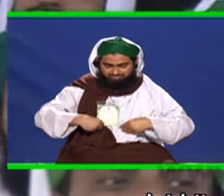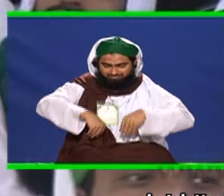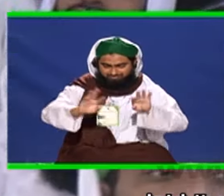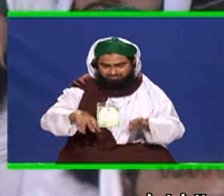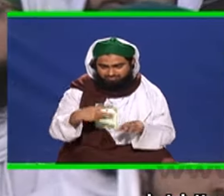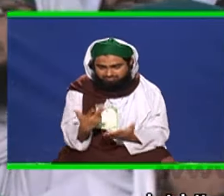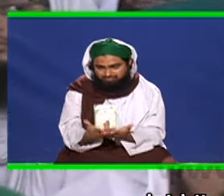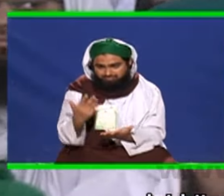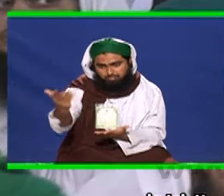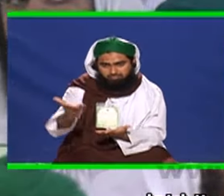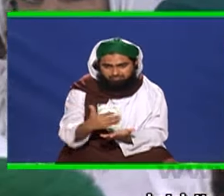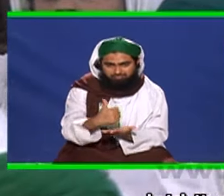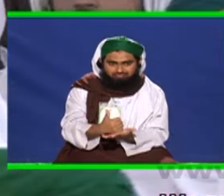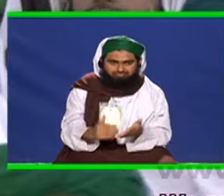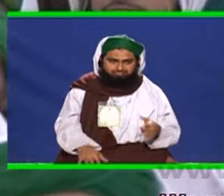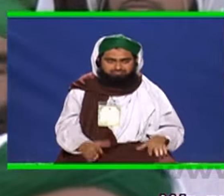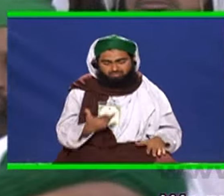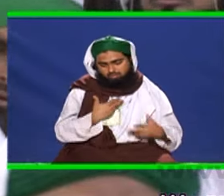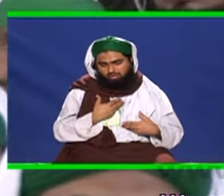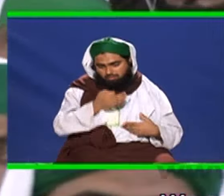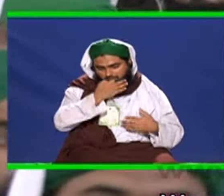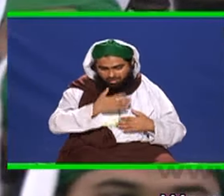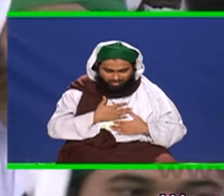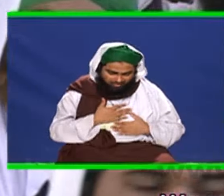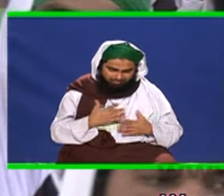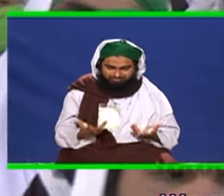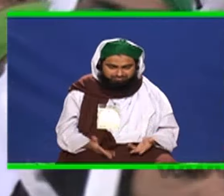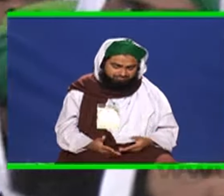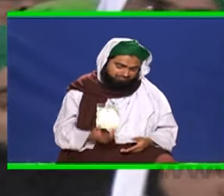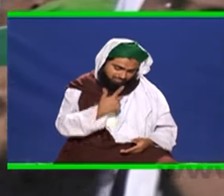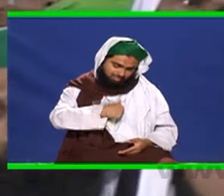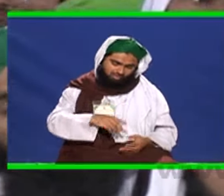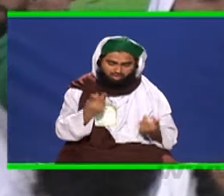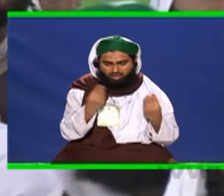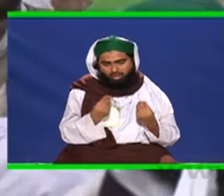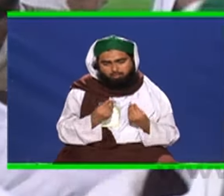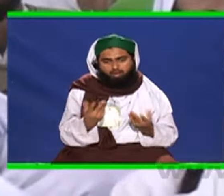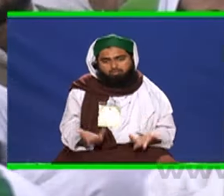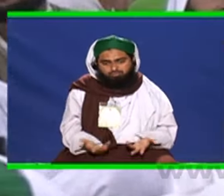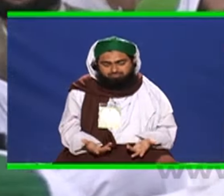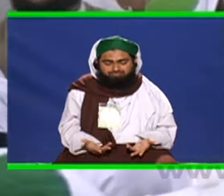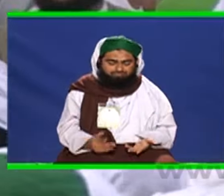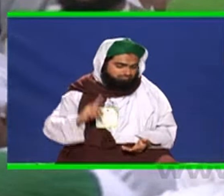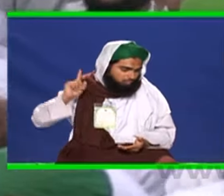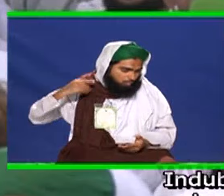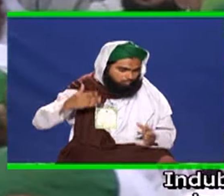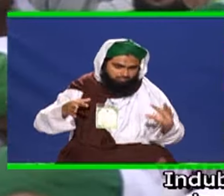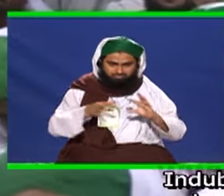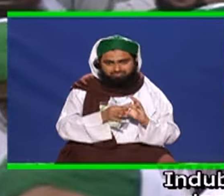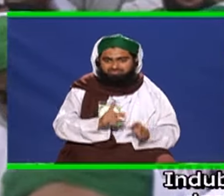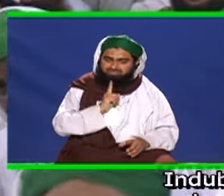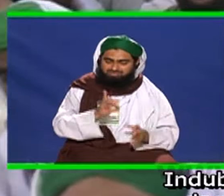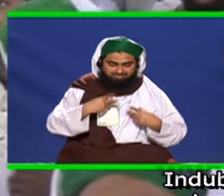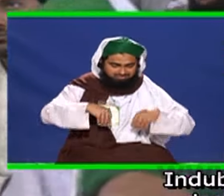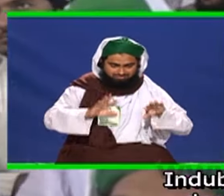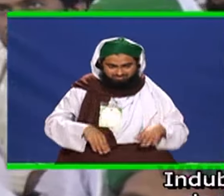پر سرکار بچھا. اب خیر ہم تو مؤذن ہیں نہیں, ہم تو عاجز غلام ہیں. سرکار ہمارے